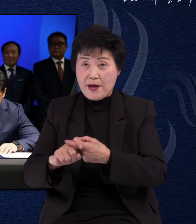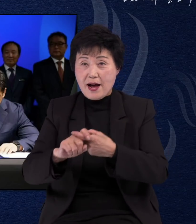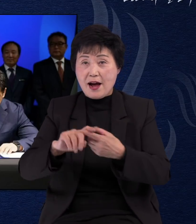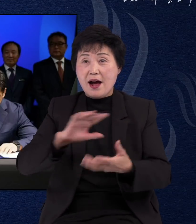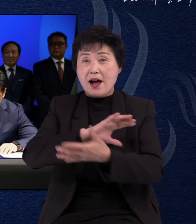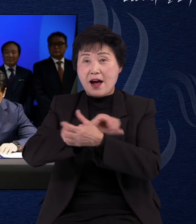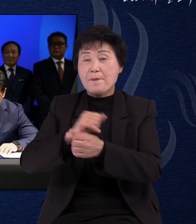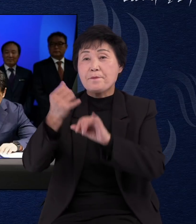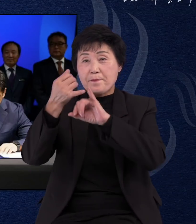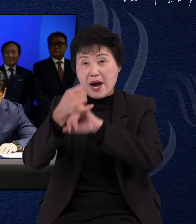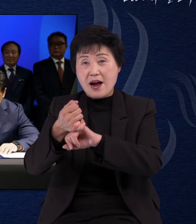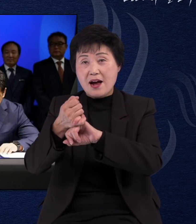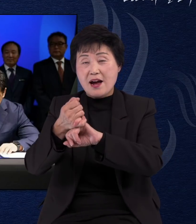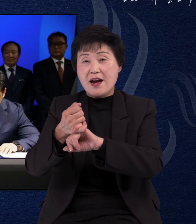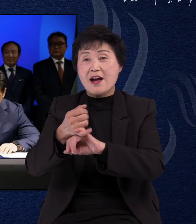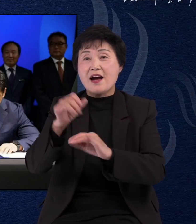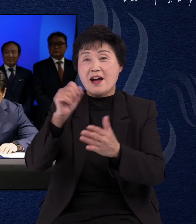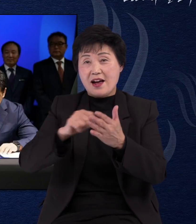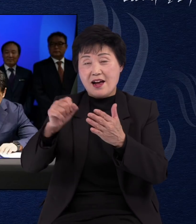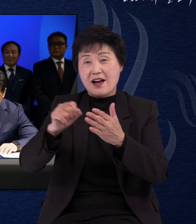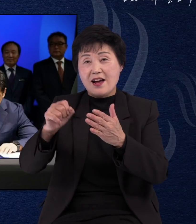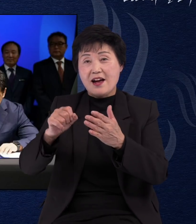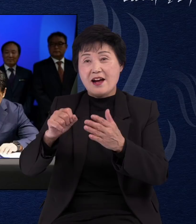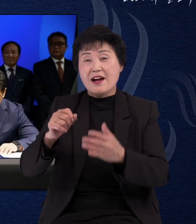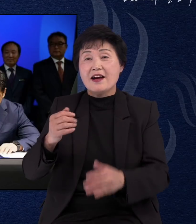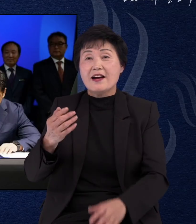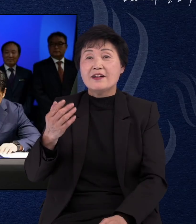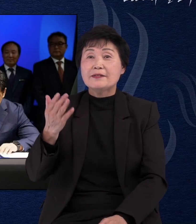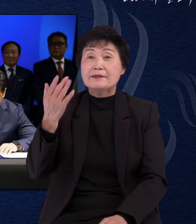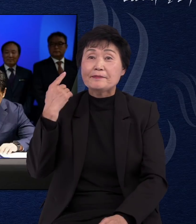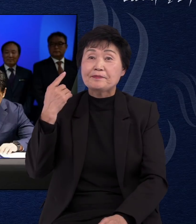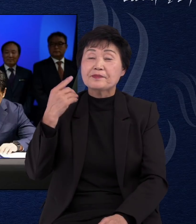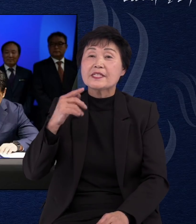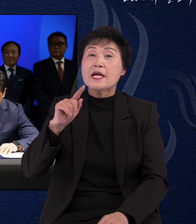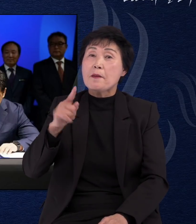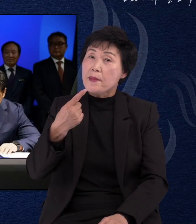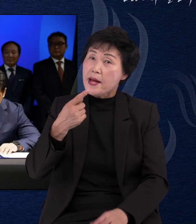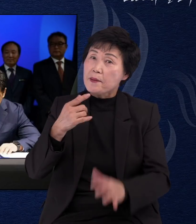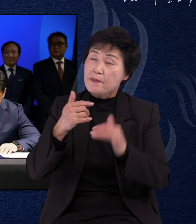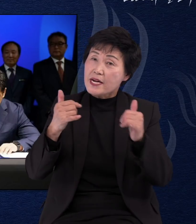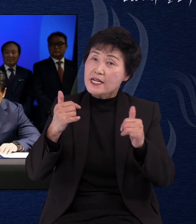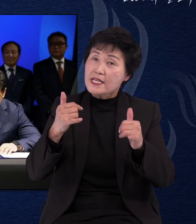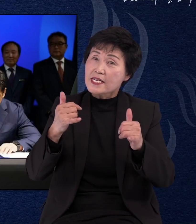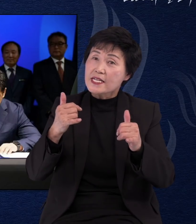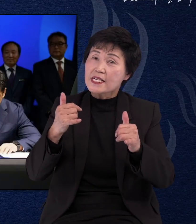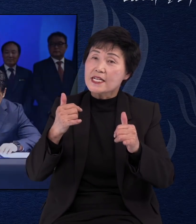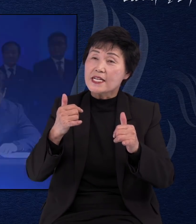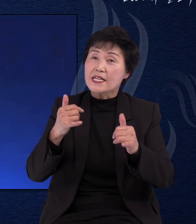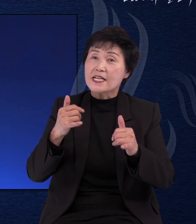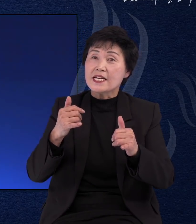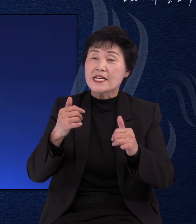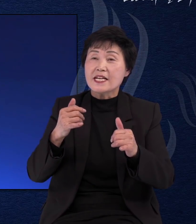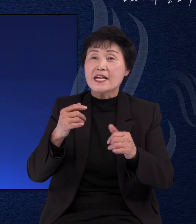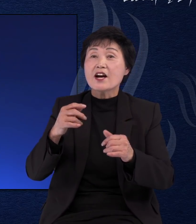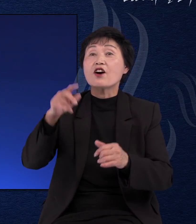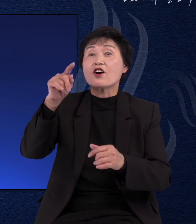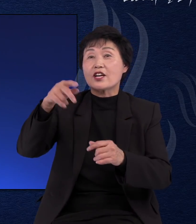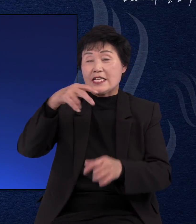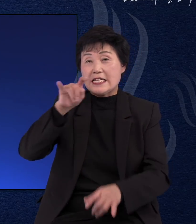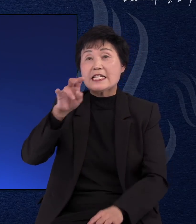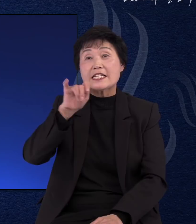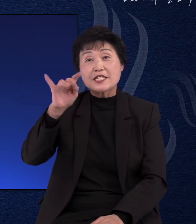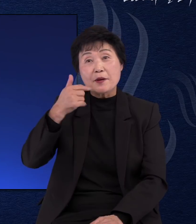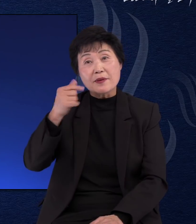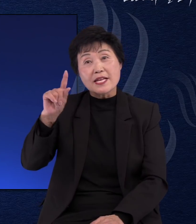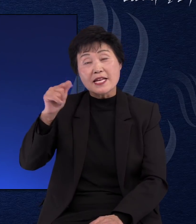교회 청년들 100명이 자비량으로 달라스로 넘어가서 세미한교회 청년들과 3박 4일 연합수련회를 우리 2명